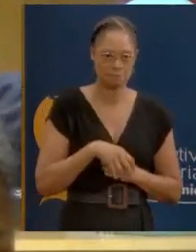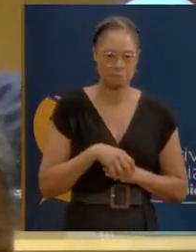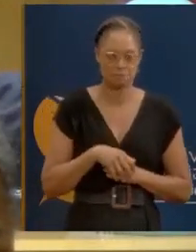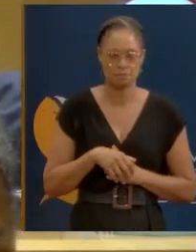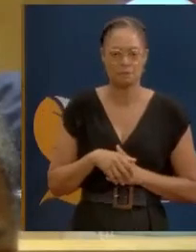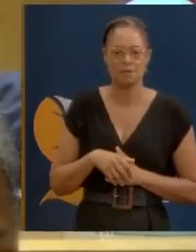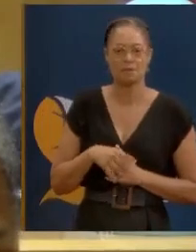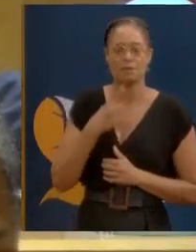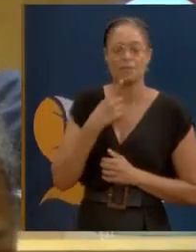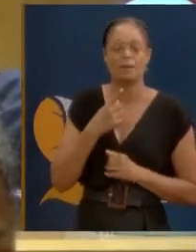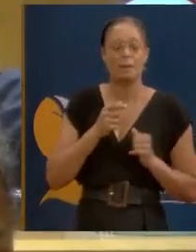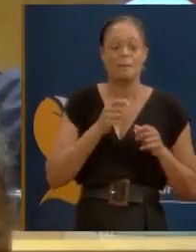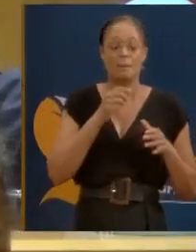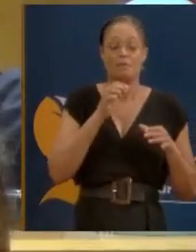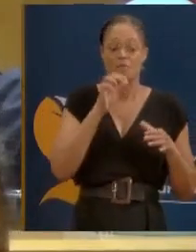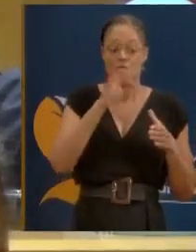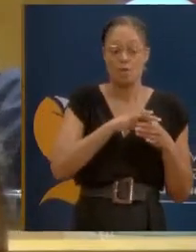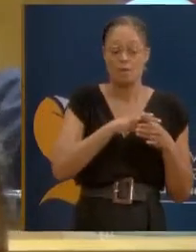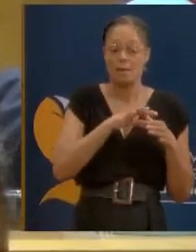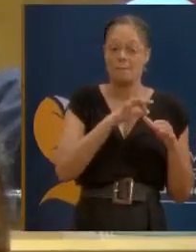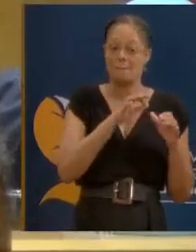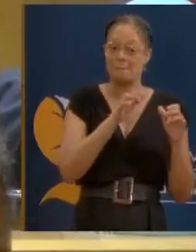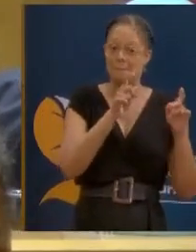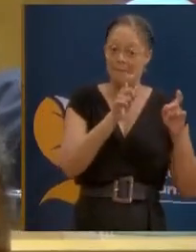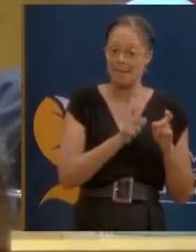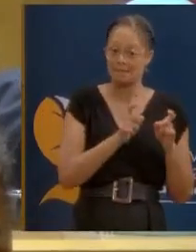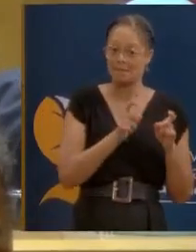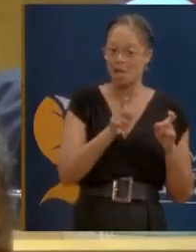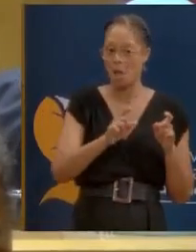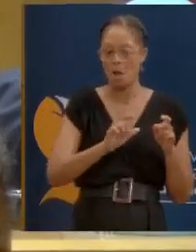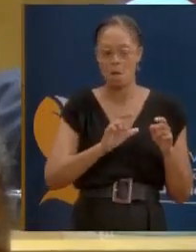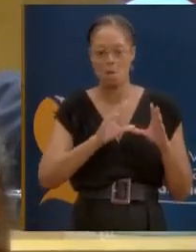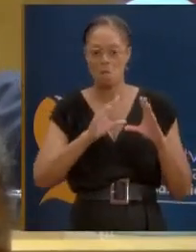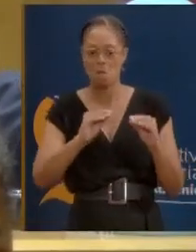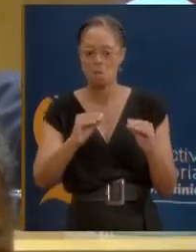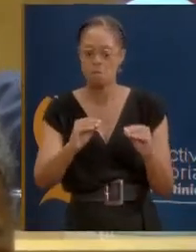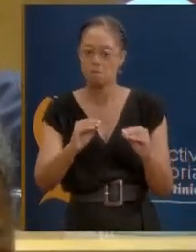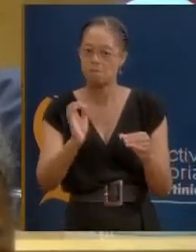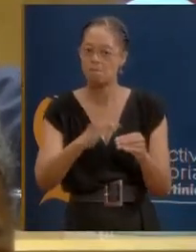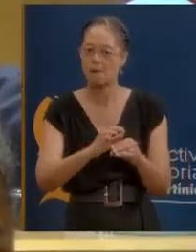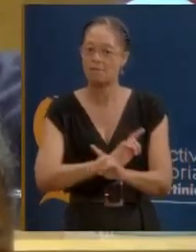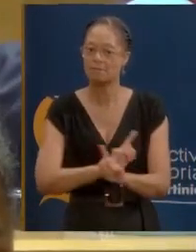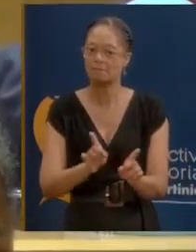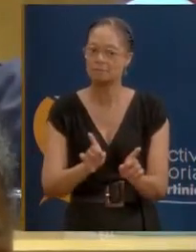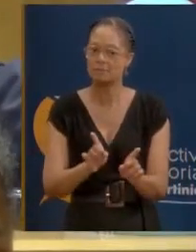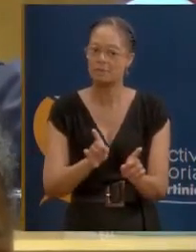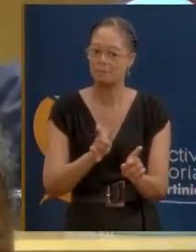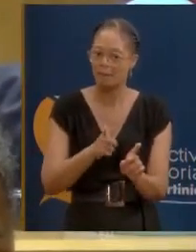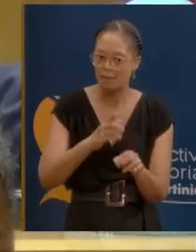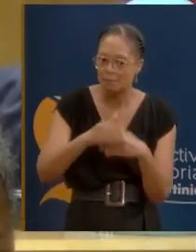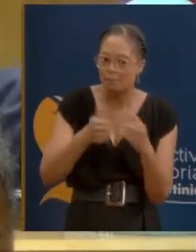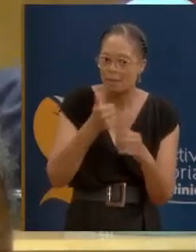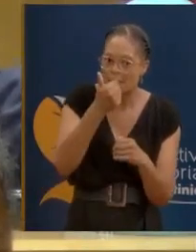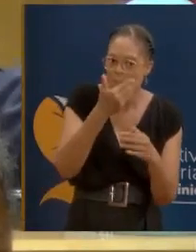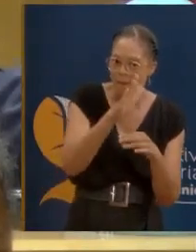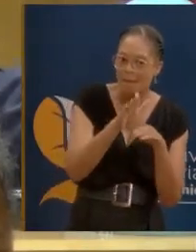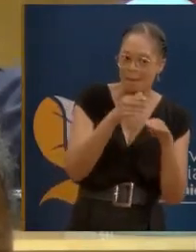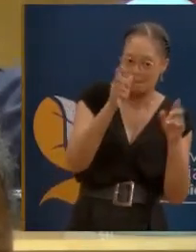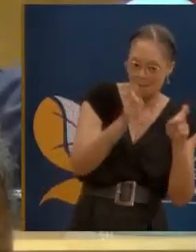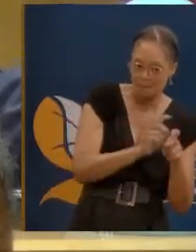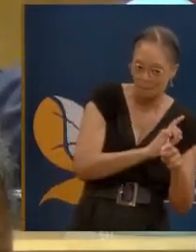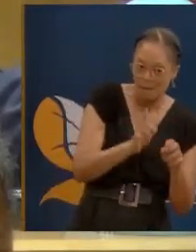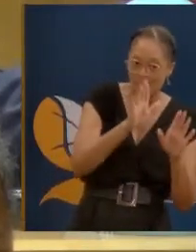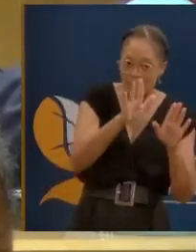la baisse qui avait été votée, mais ils ont en même temps, au fil des années, augmenté leur marge. C'est eux qui ont poché les